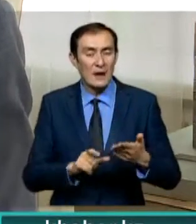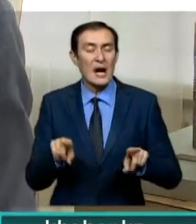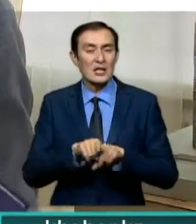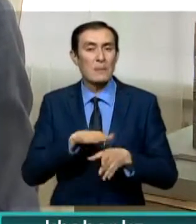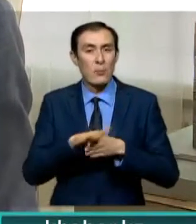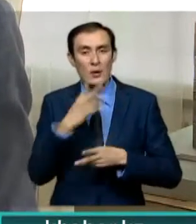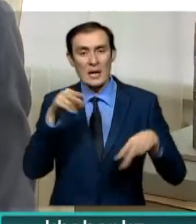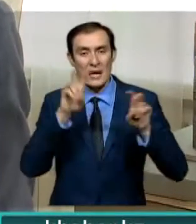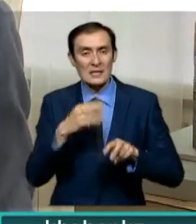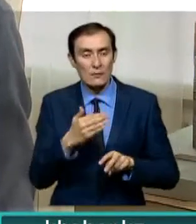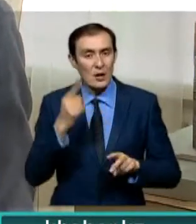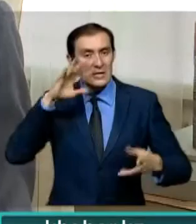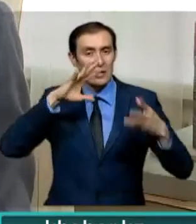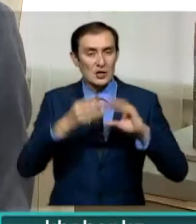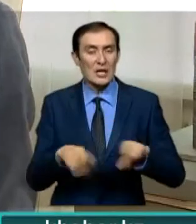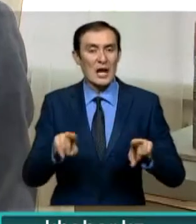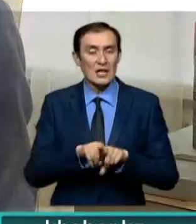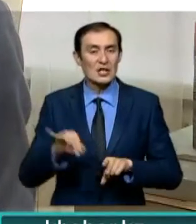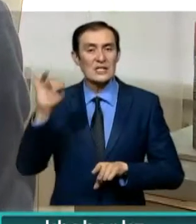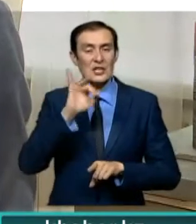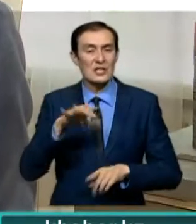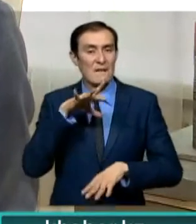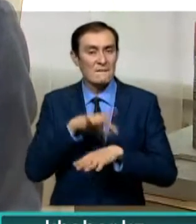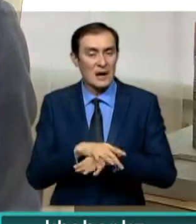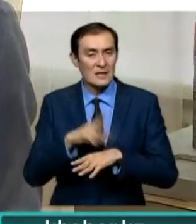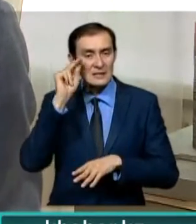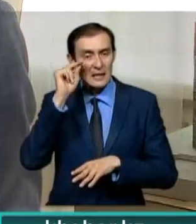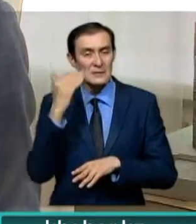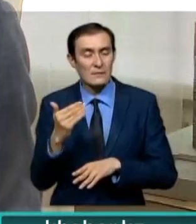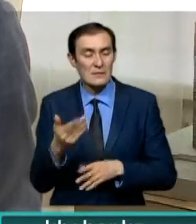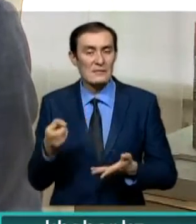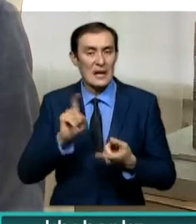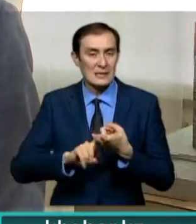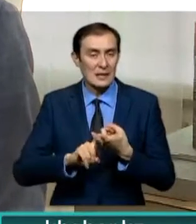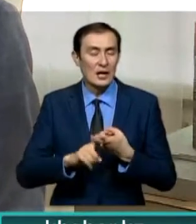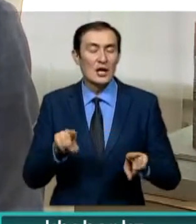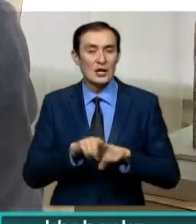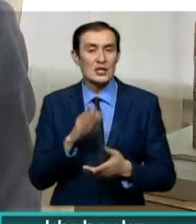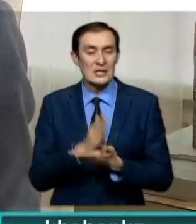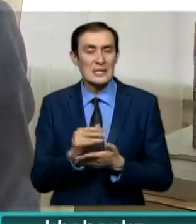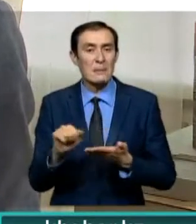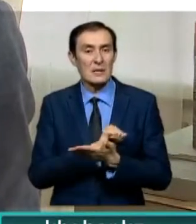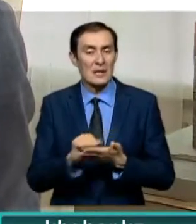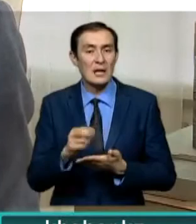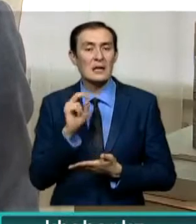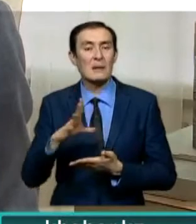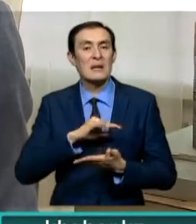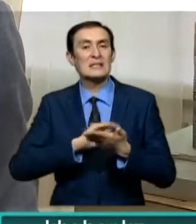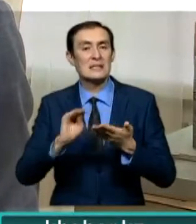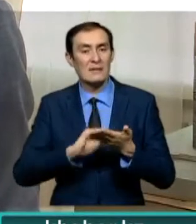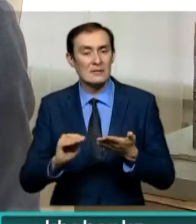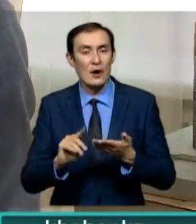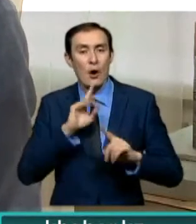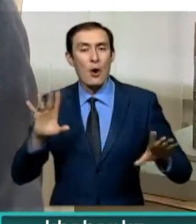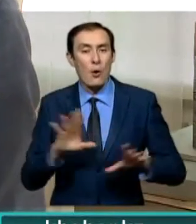полный анализ его содержание а также исторические факты связанные с ним вместе с тем здесь есть и материалы о том как создавалась опера